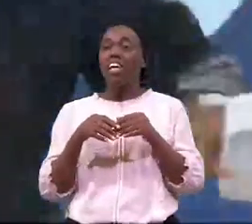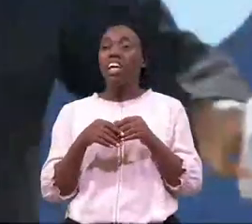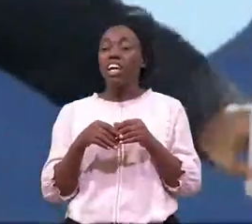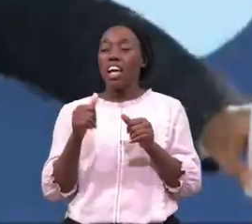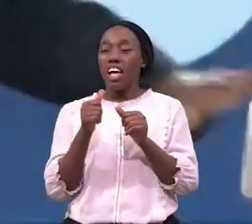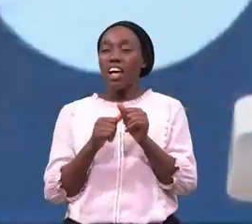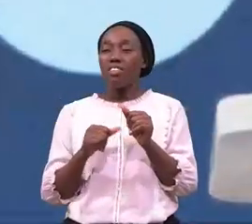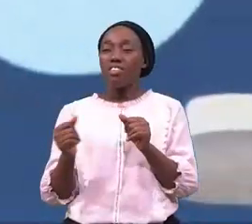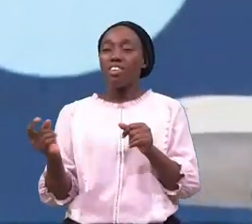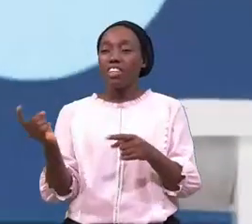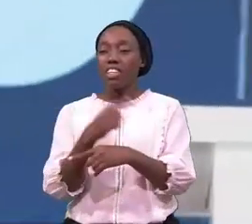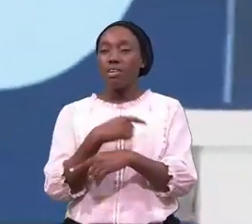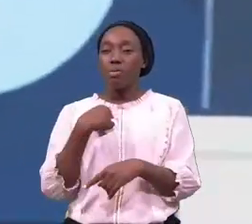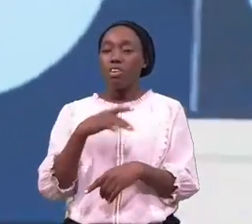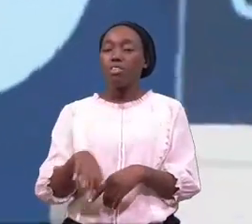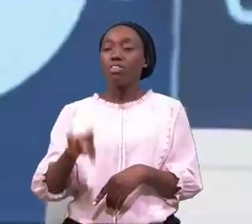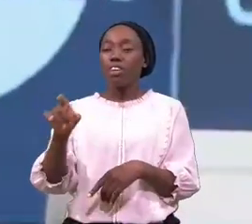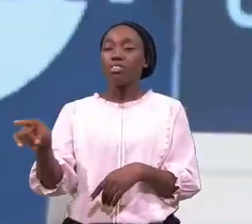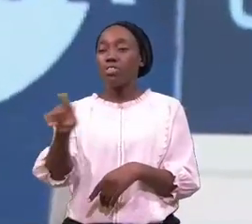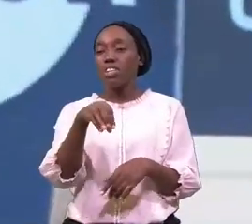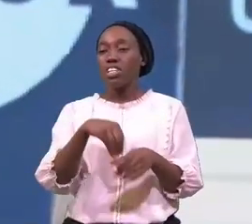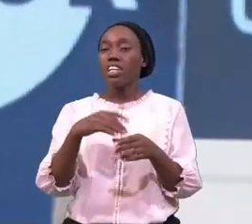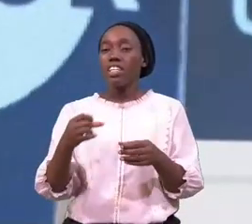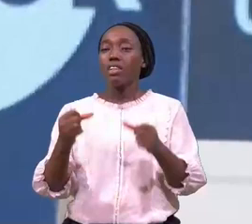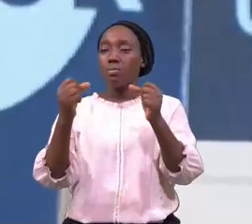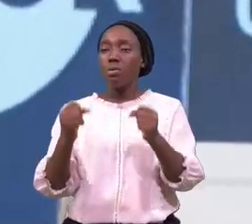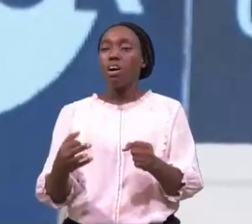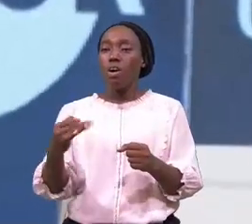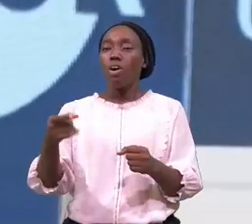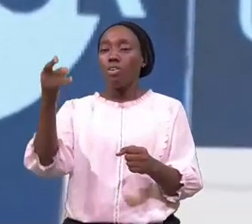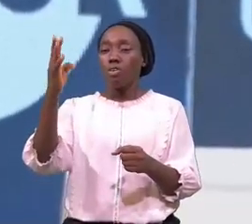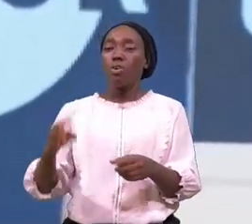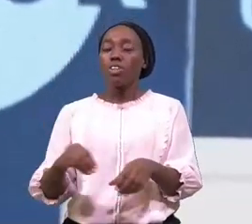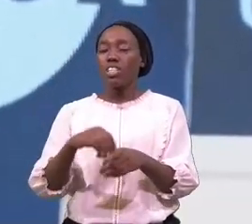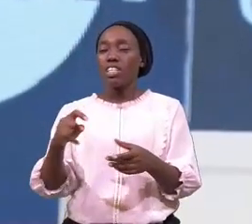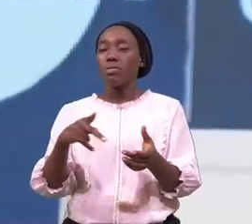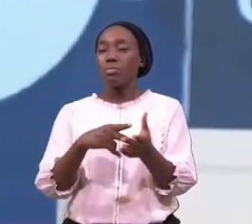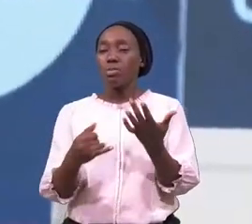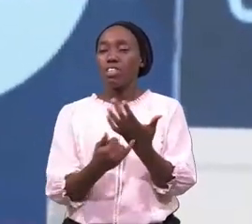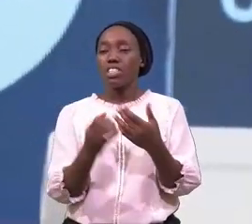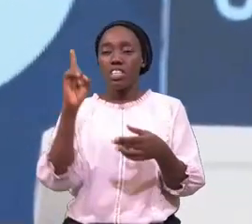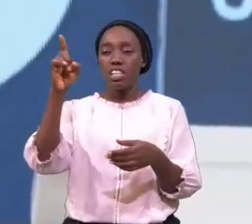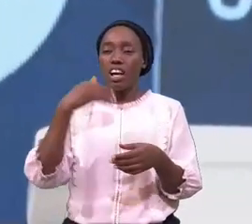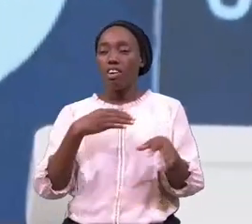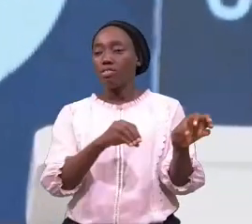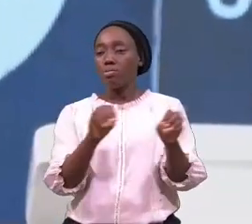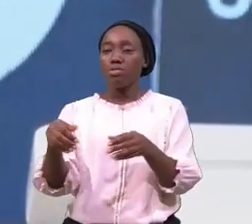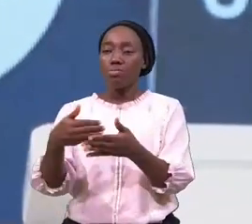Chaque jour, vous serez dans la puissance de Dieu pour le projet qu'il a établi devant vous.